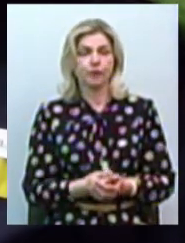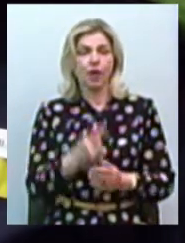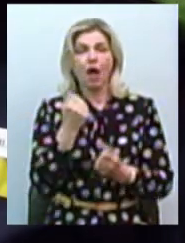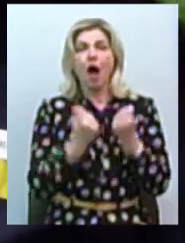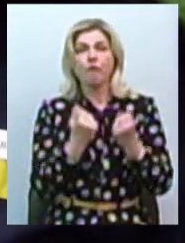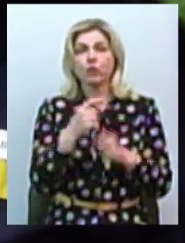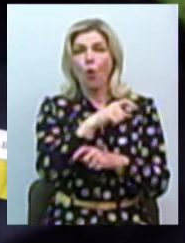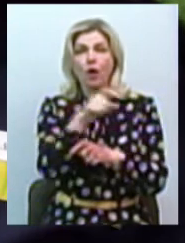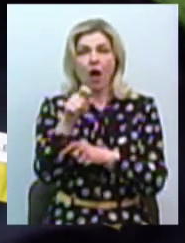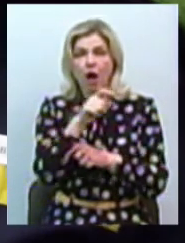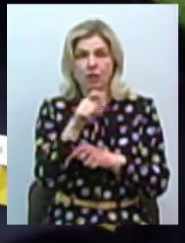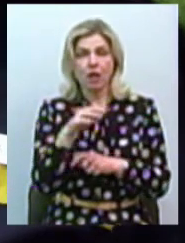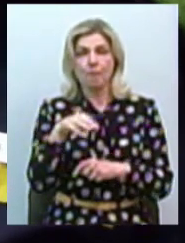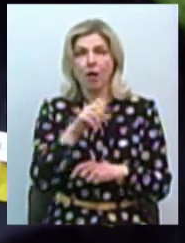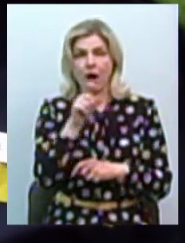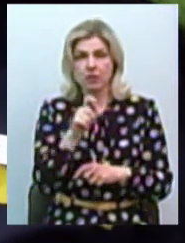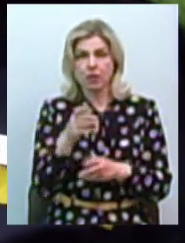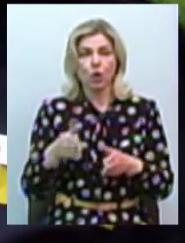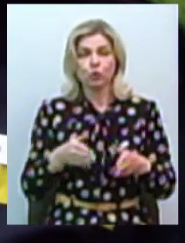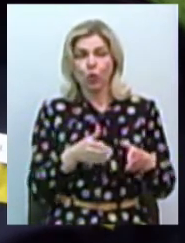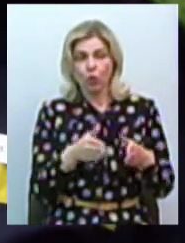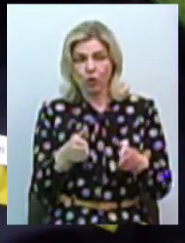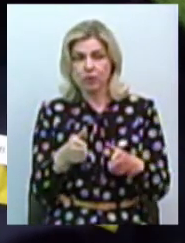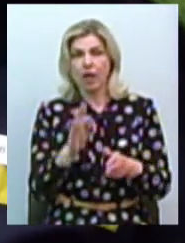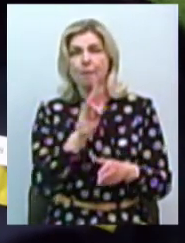МАЗ на автотрасі Т-1507